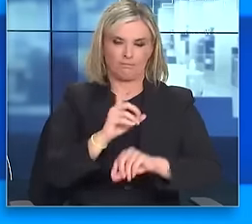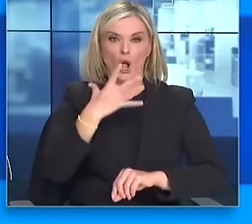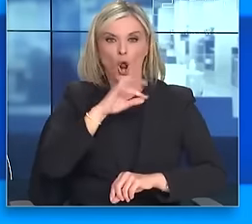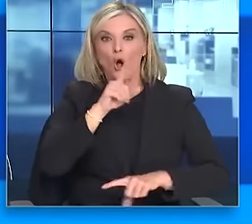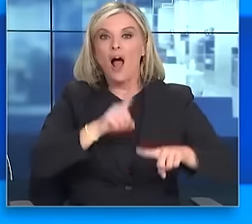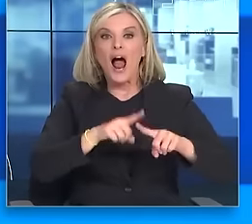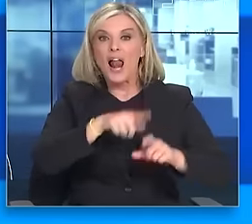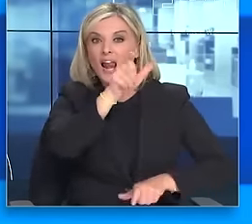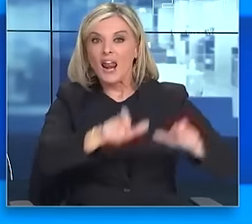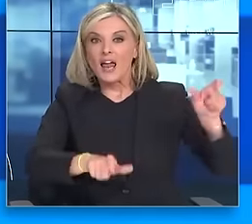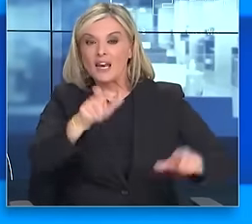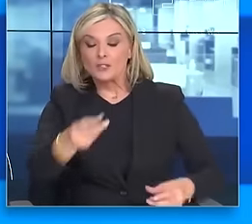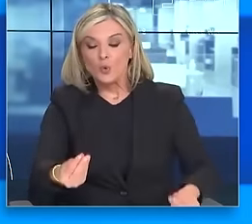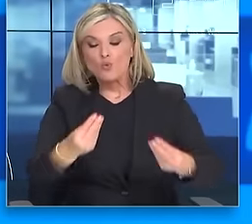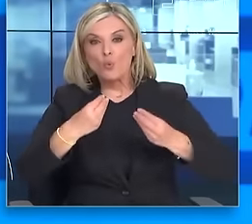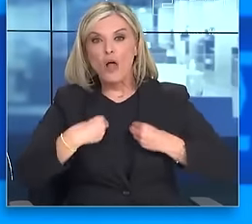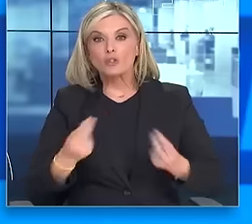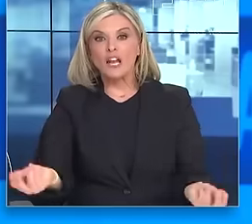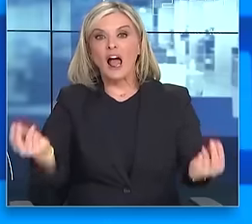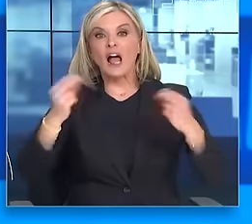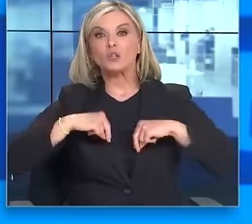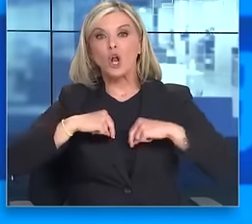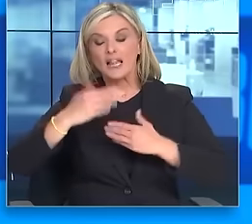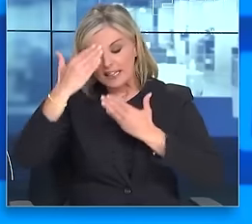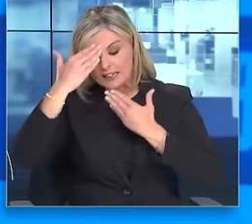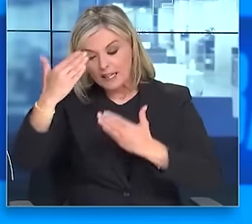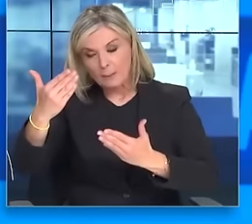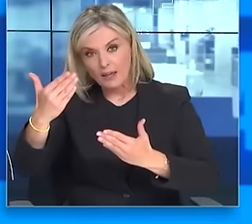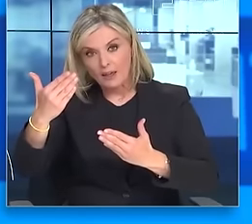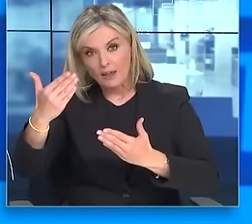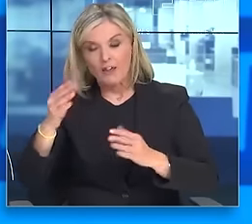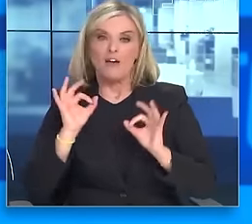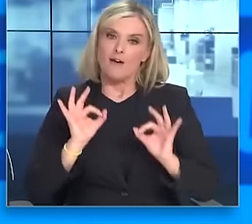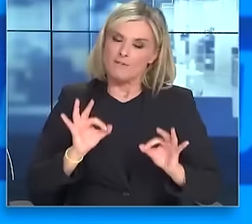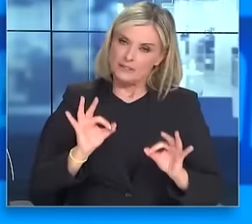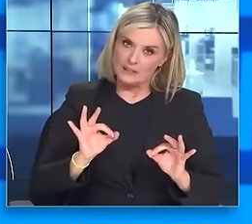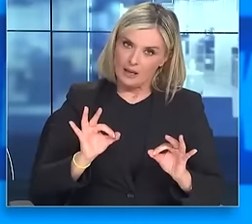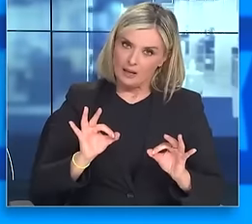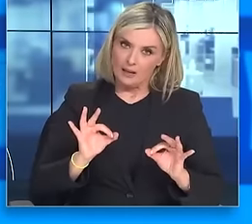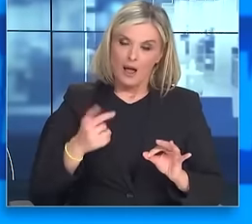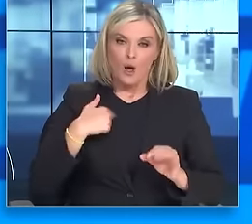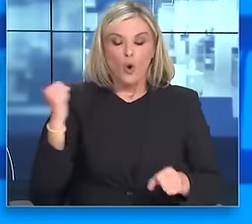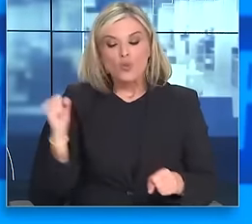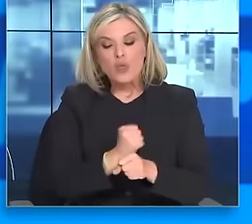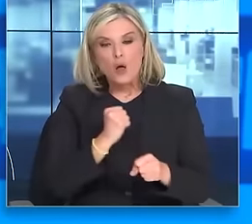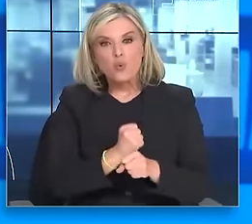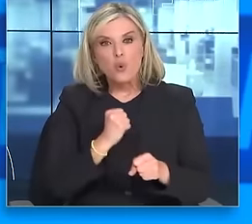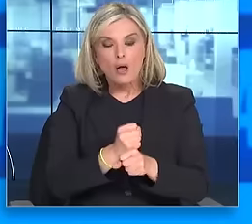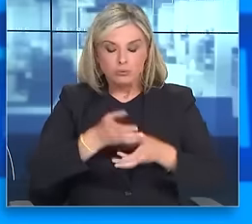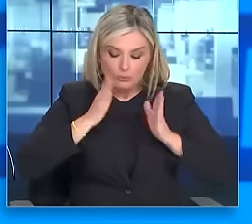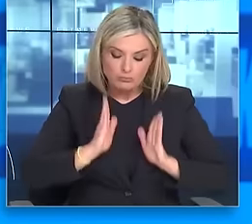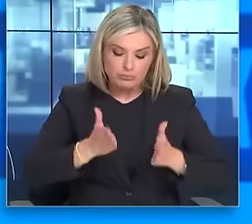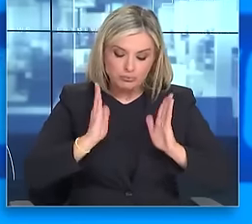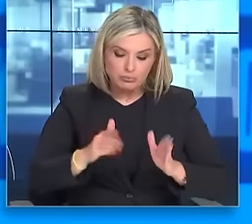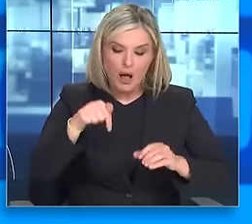Έλληνες πολίτες. Τιμητικό είναι να ακούγεται το όνομα ενός Έλληνα πρωθυπουργού και με μεγάλη ευρωπαϊκή θέση, αλλά δεν με αφορά το θέμα αυτό. Θα παραμείνω εκεί